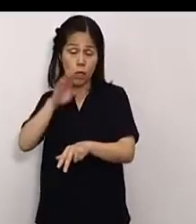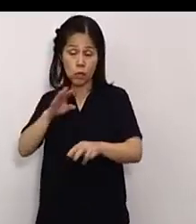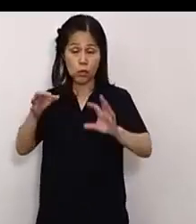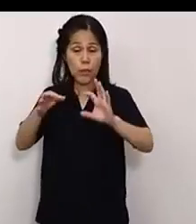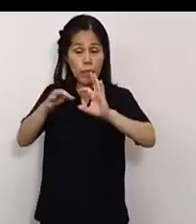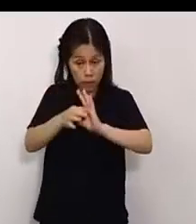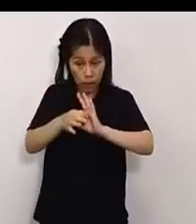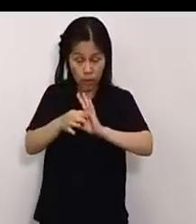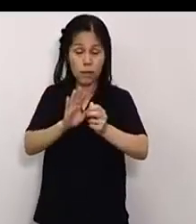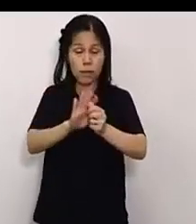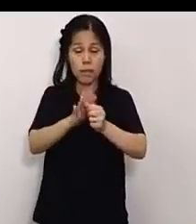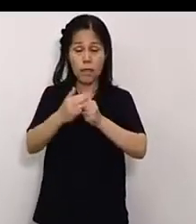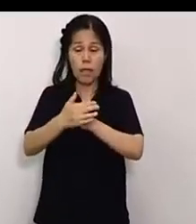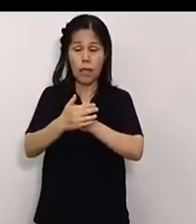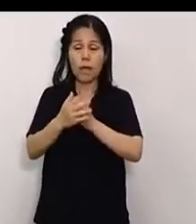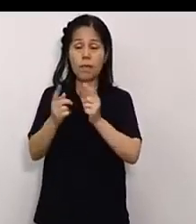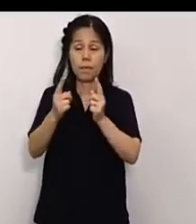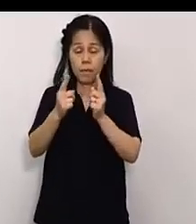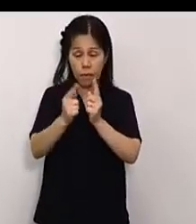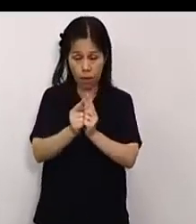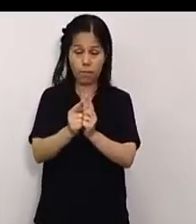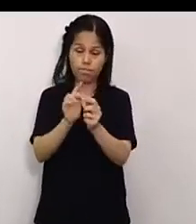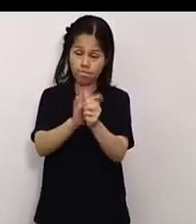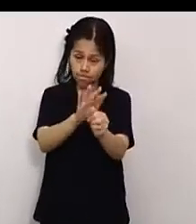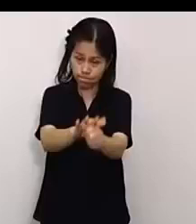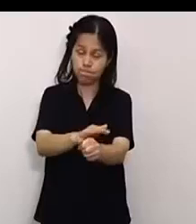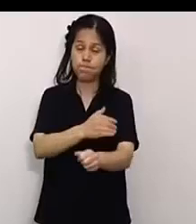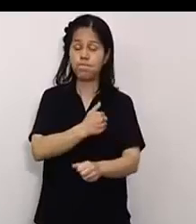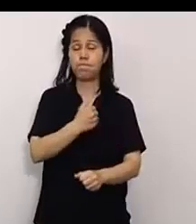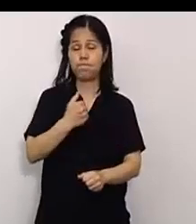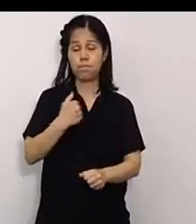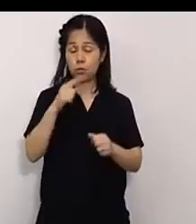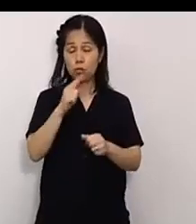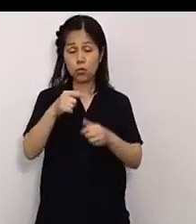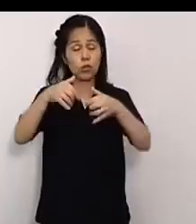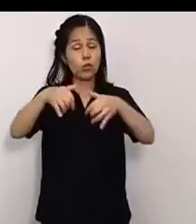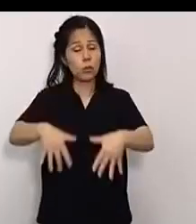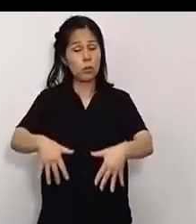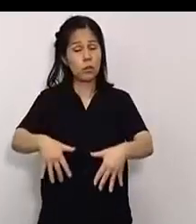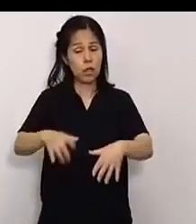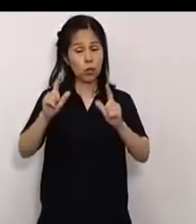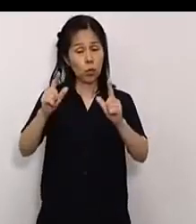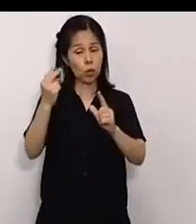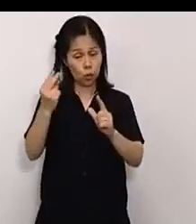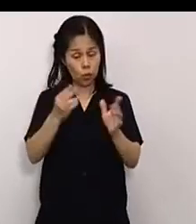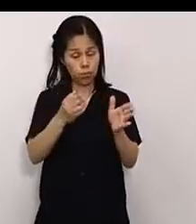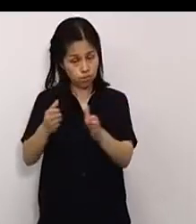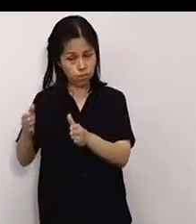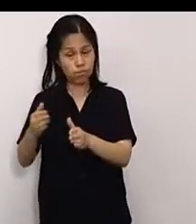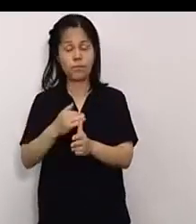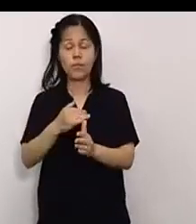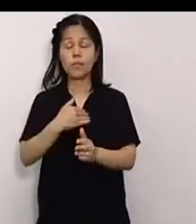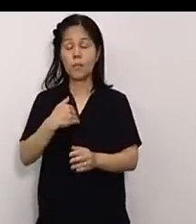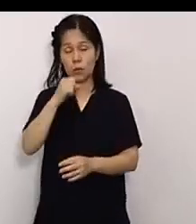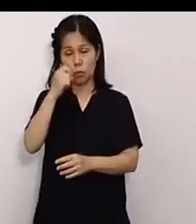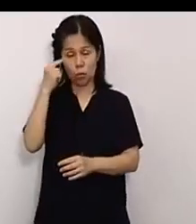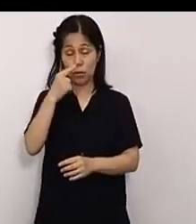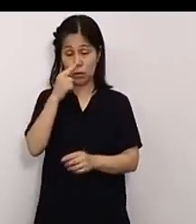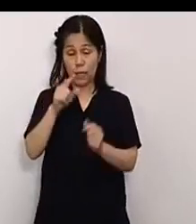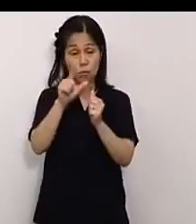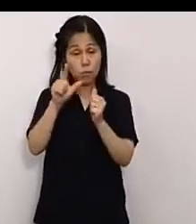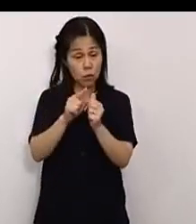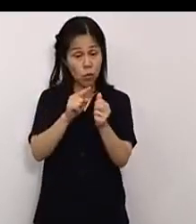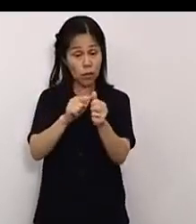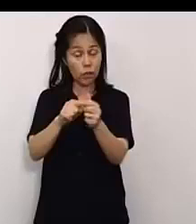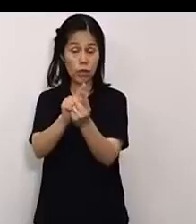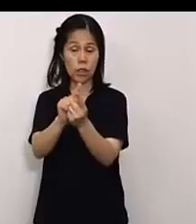とか支え合ってですね、人助けができるような仕組みをもし東京がね整えたら、やっぱり私も NPO の方々と接してと